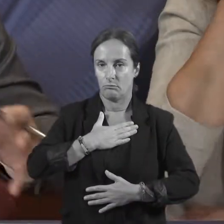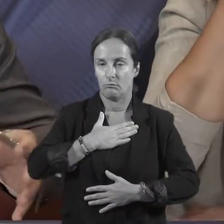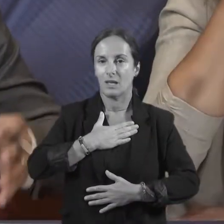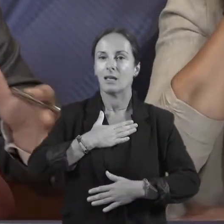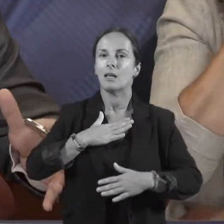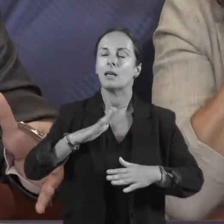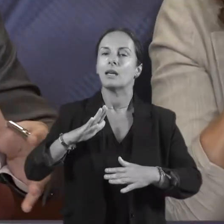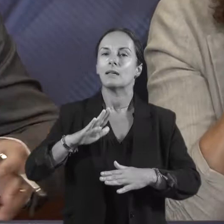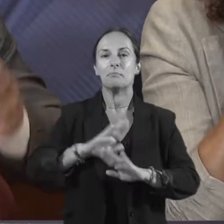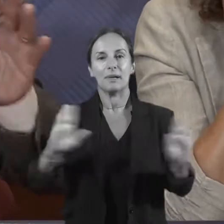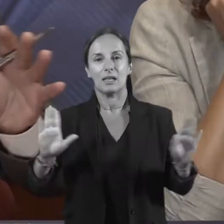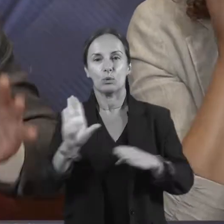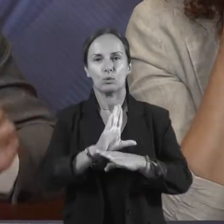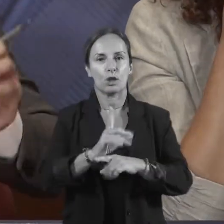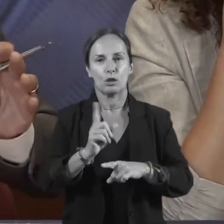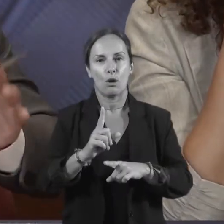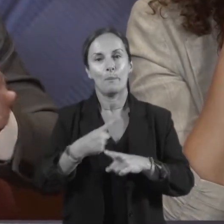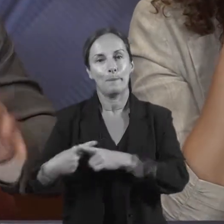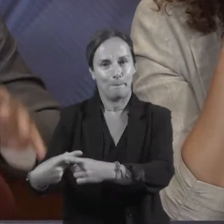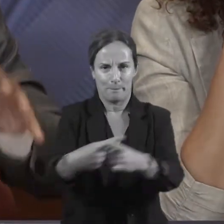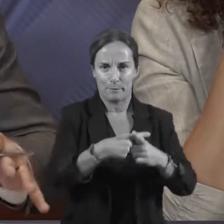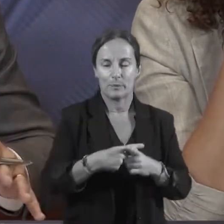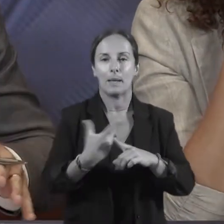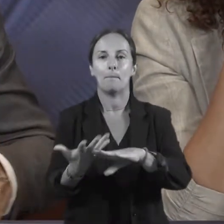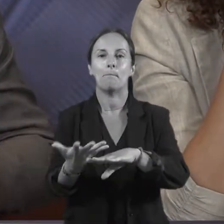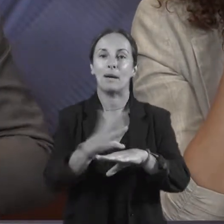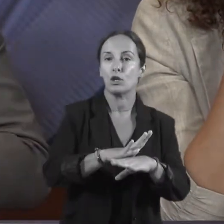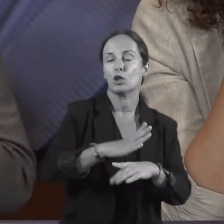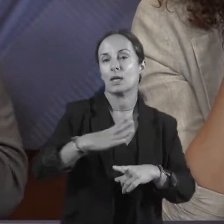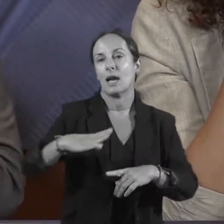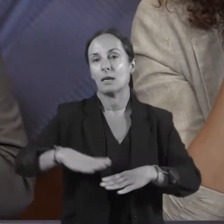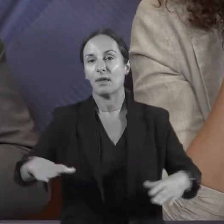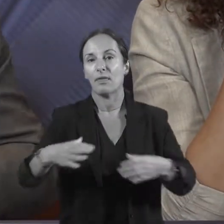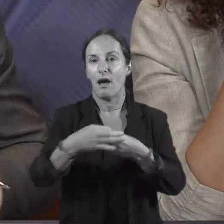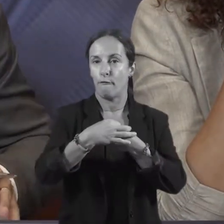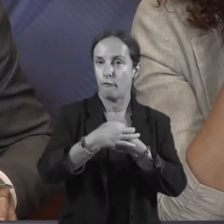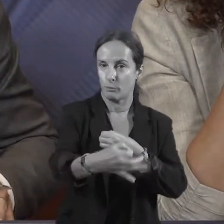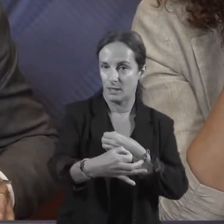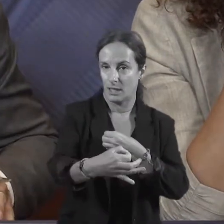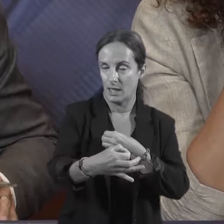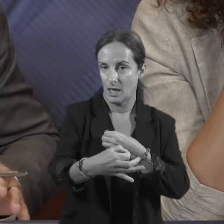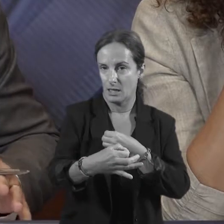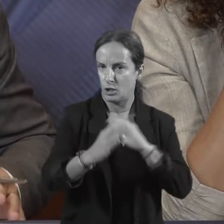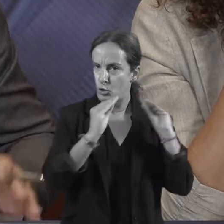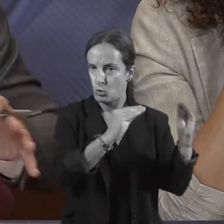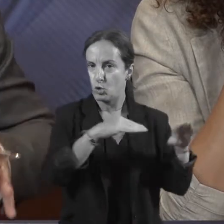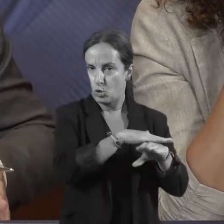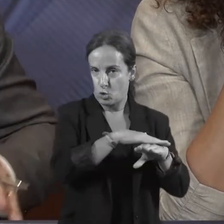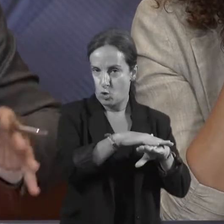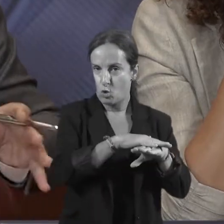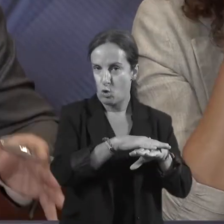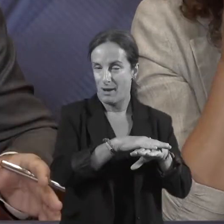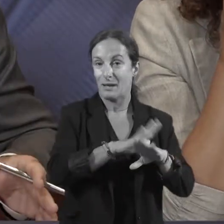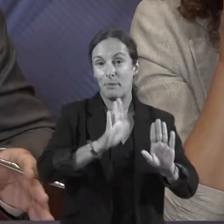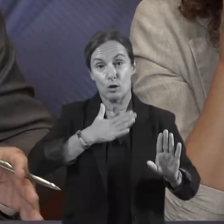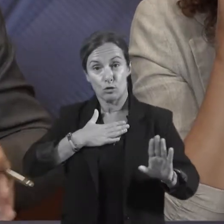estand conjunt en la resta d'illes, amb Mallorca, Menorca, Eivissa i Formentera siguin els protagonistes a un estand que està elaborant el govern, i nosaltres,